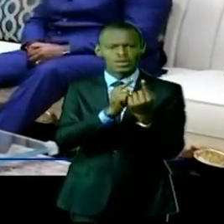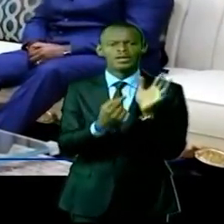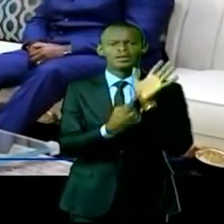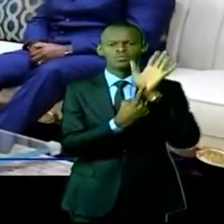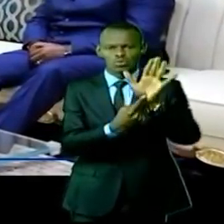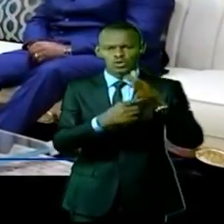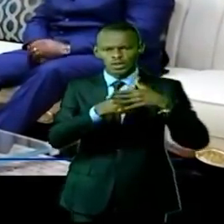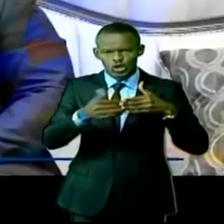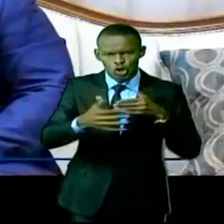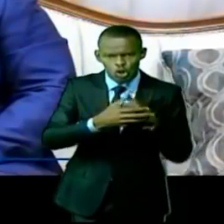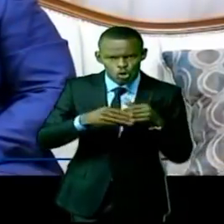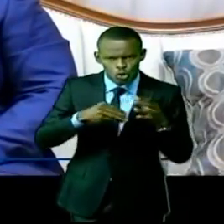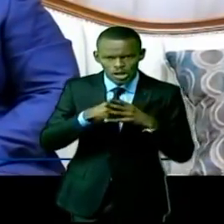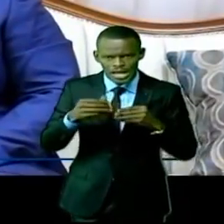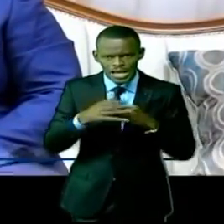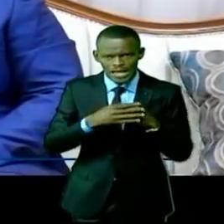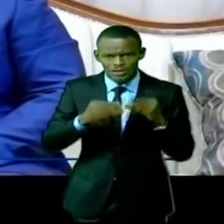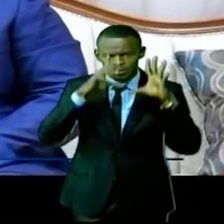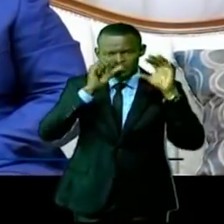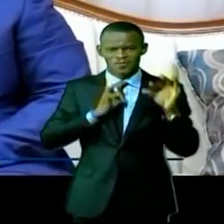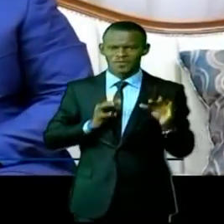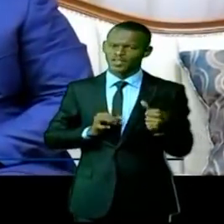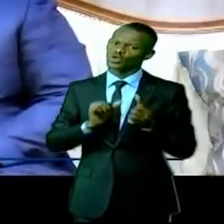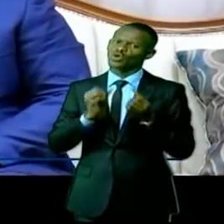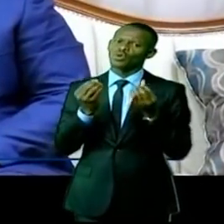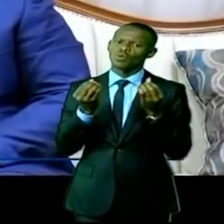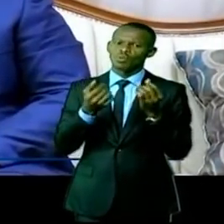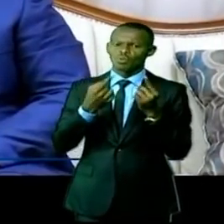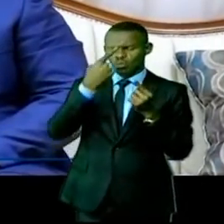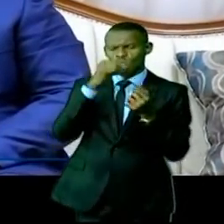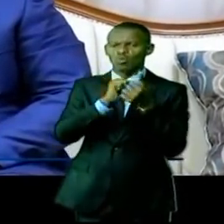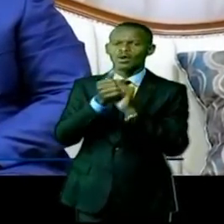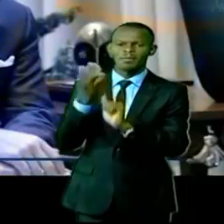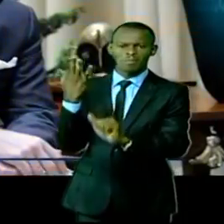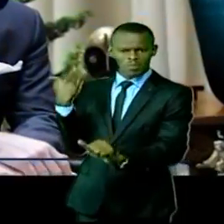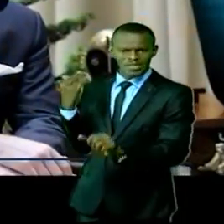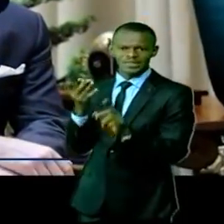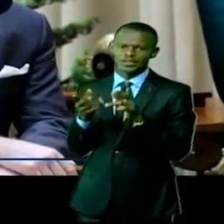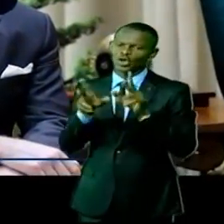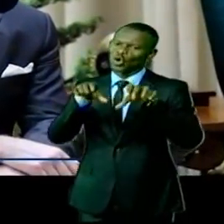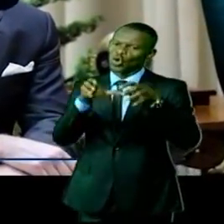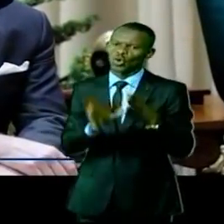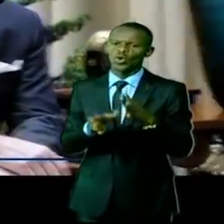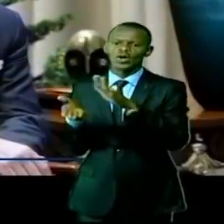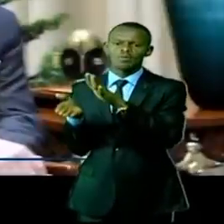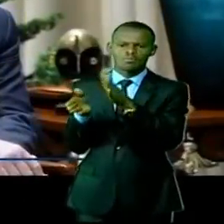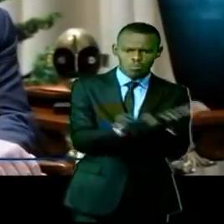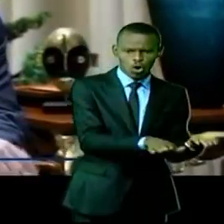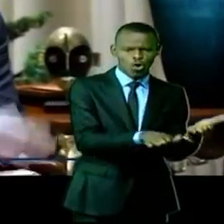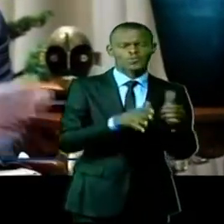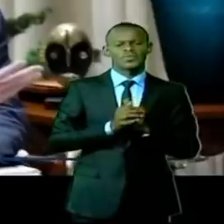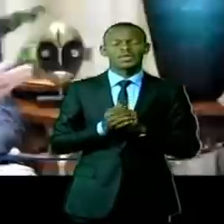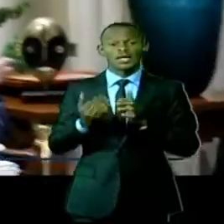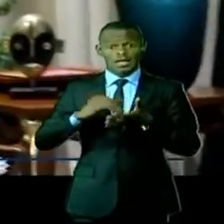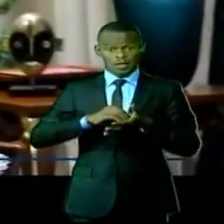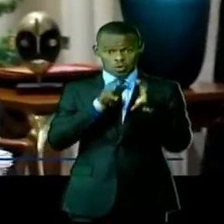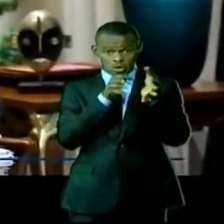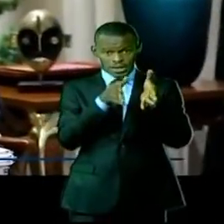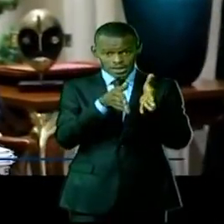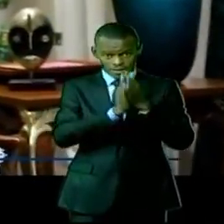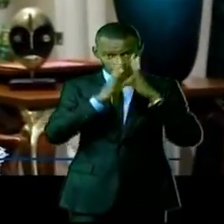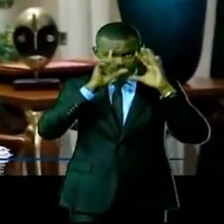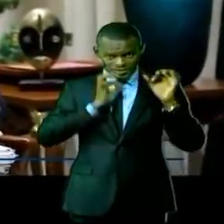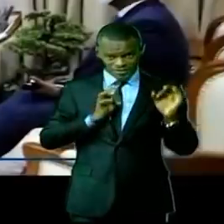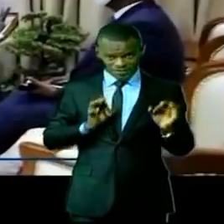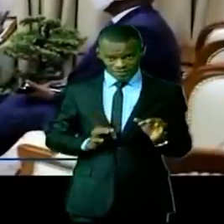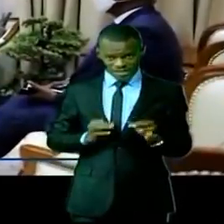la République suite au drame de Matadi Kibala. Il a par ailleurs fait le plaidoyer pour la réhabilitation de